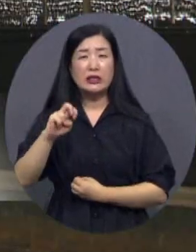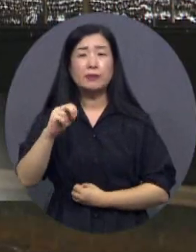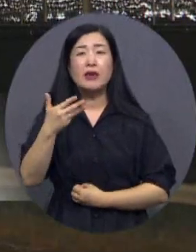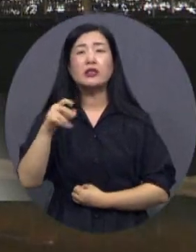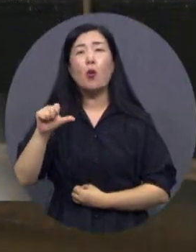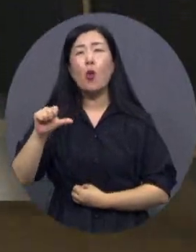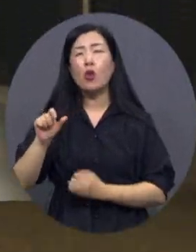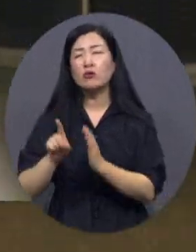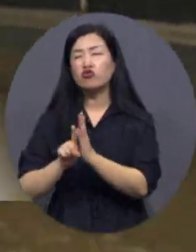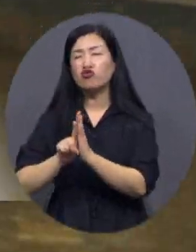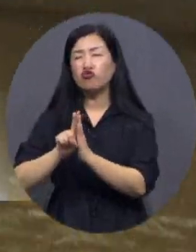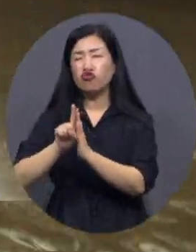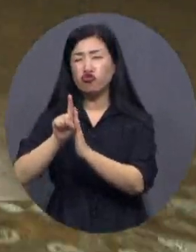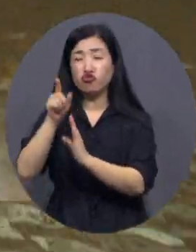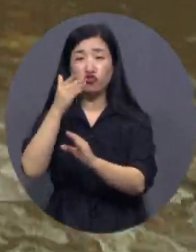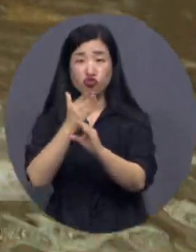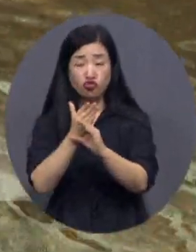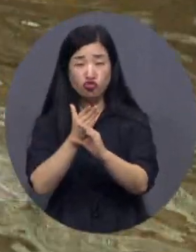조산과학원은